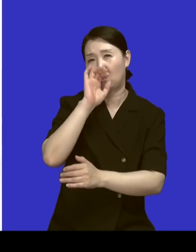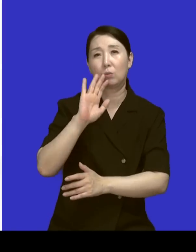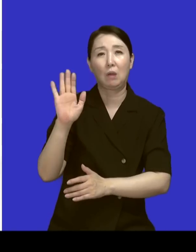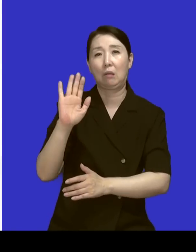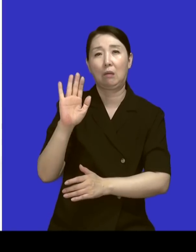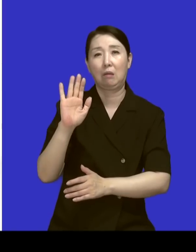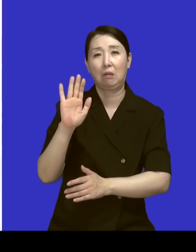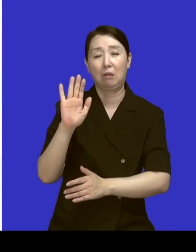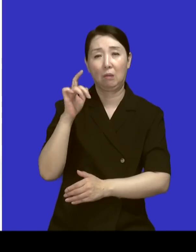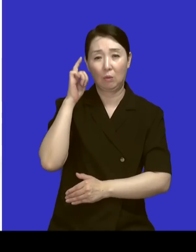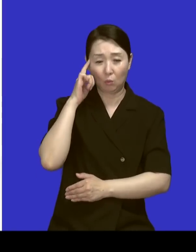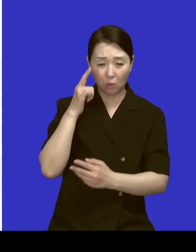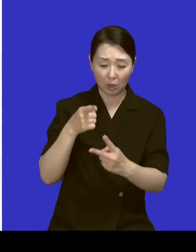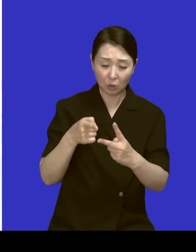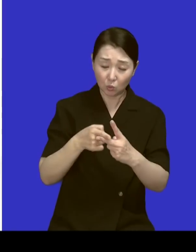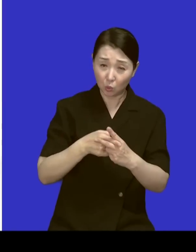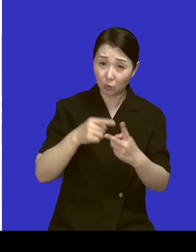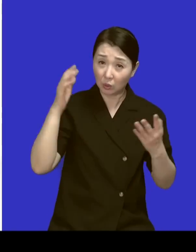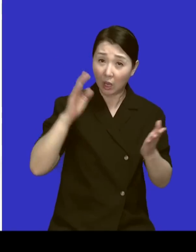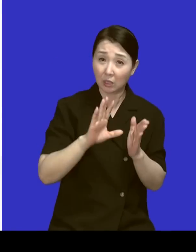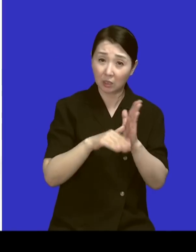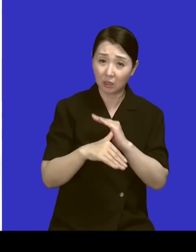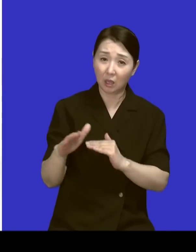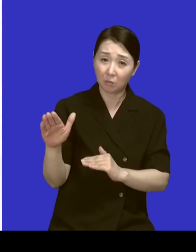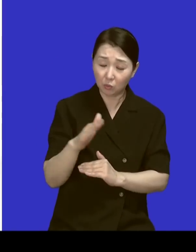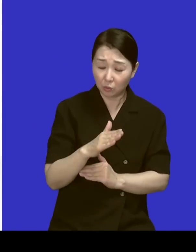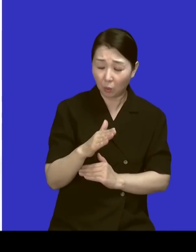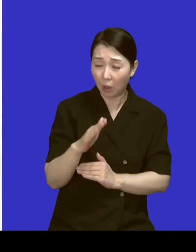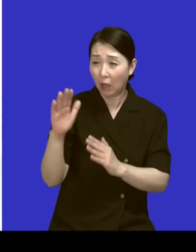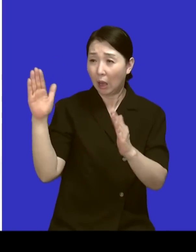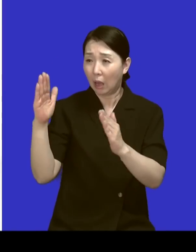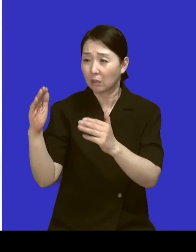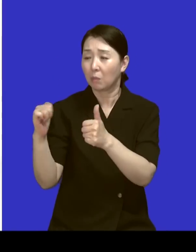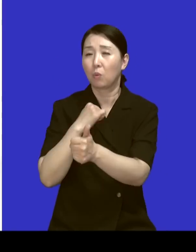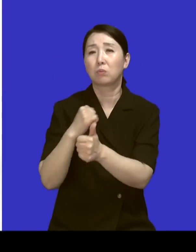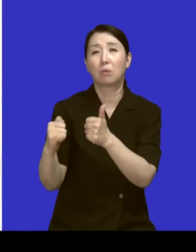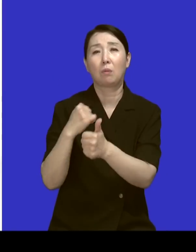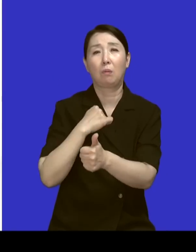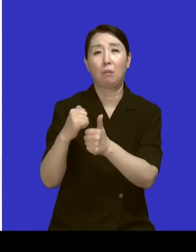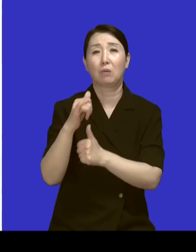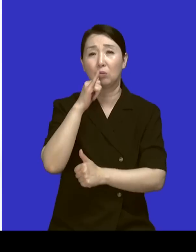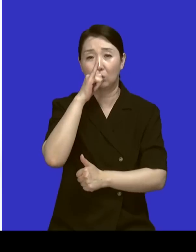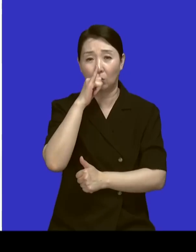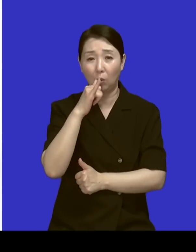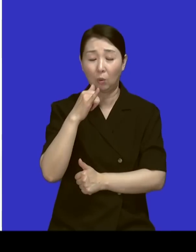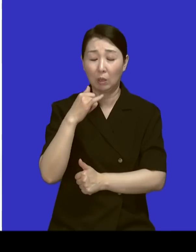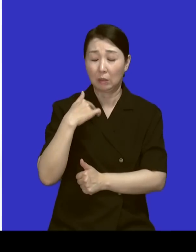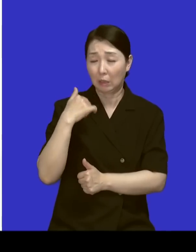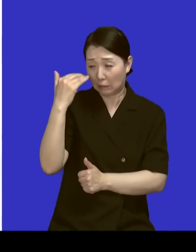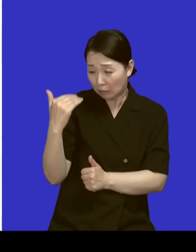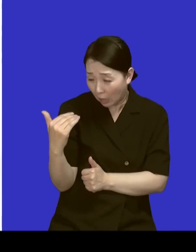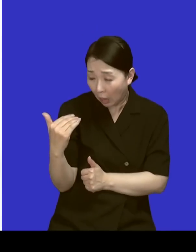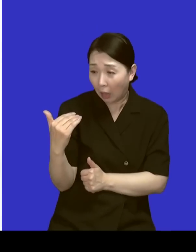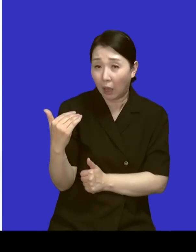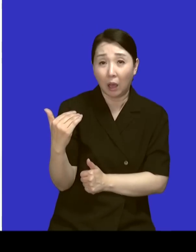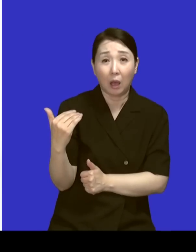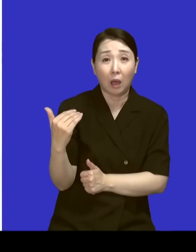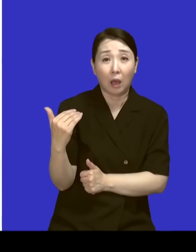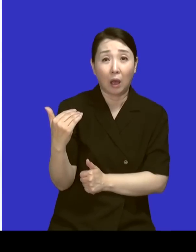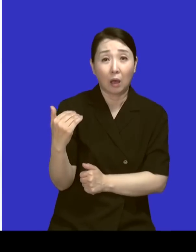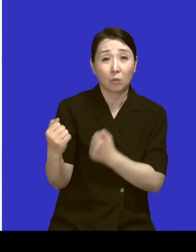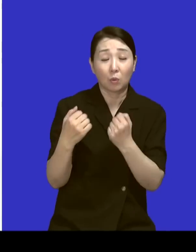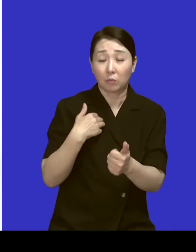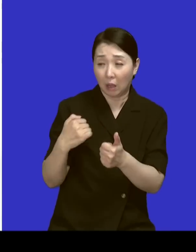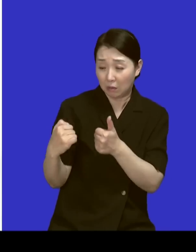없었어요. 아. 왜 초등학교 때부터 아이들이 좀 폭력적인 그런 아이들 많이 만났거든요. 예. 저보다 키가 한참 작은 아이한테도